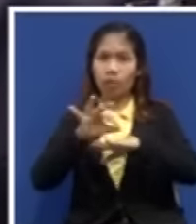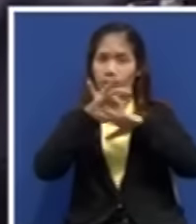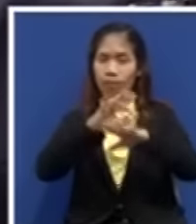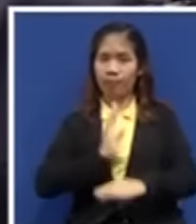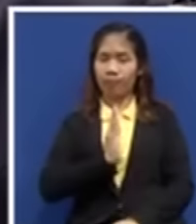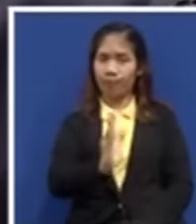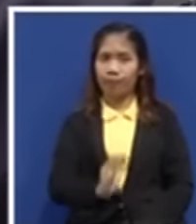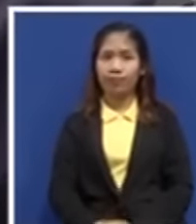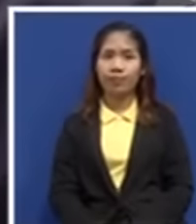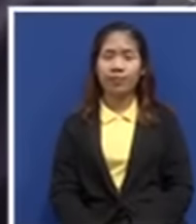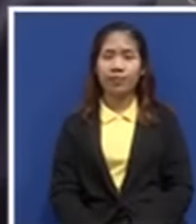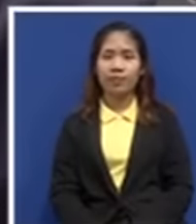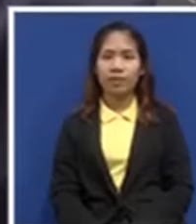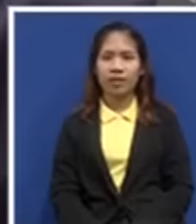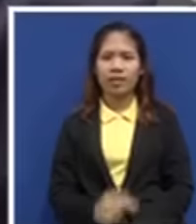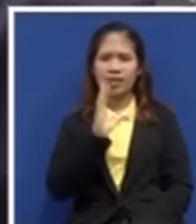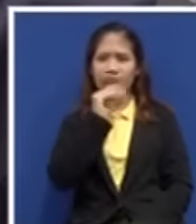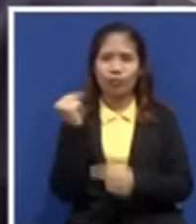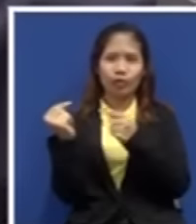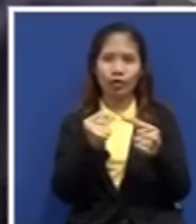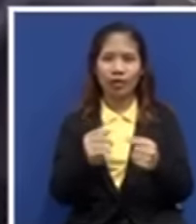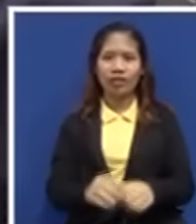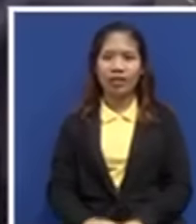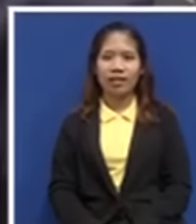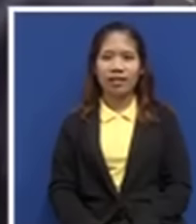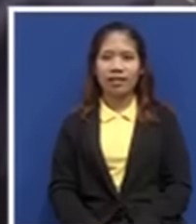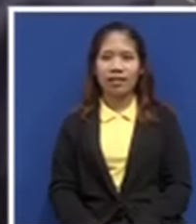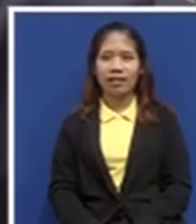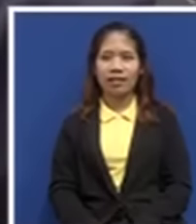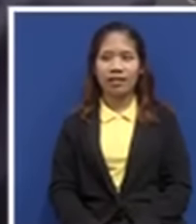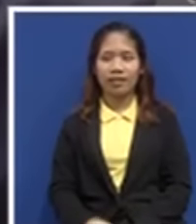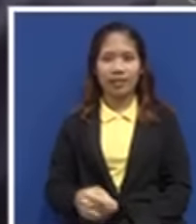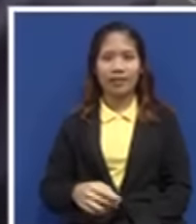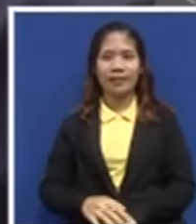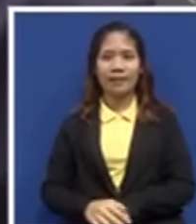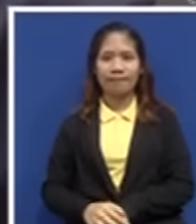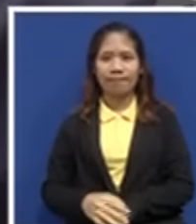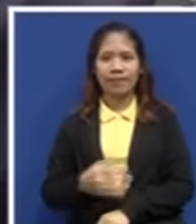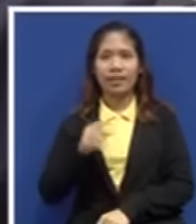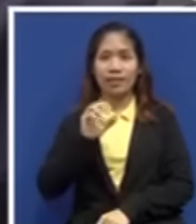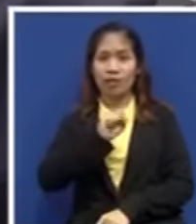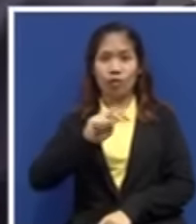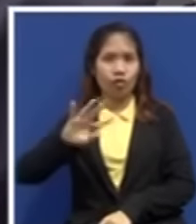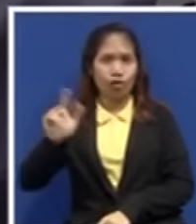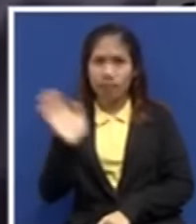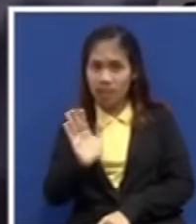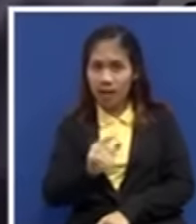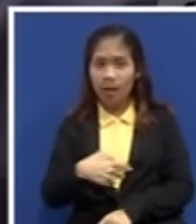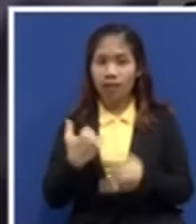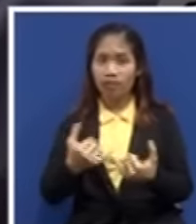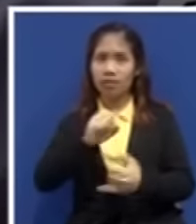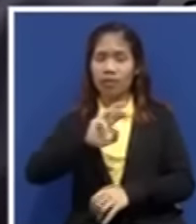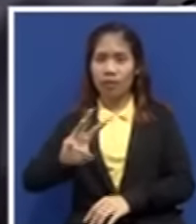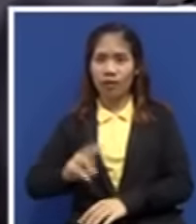ะครับ เอาละท่านพูดต่อท่านว่าผม ให้เป็นอย่างนี้มาโดยตลอด อนุญาตผม อย่าติดสนช.มานะครับ ครับ ท่านประธ